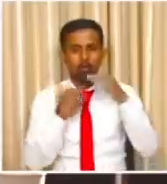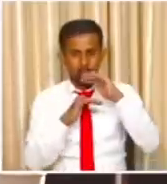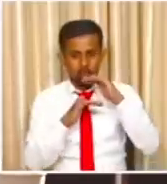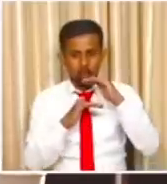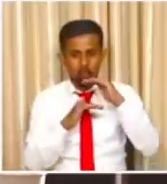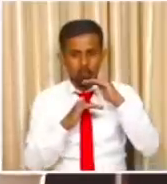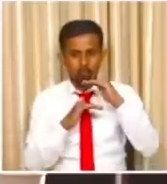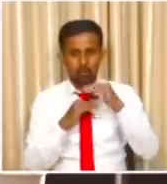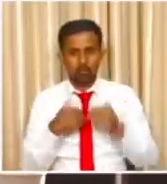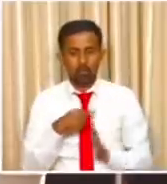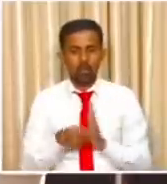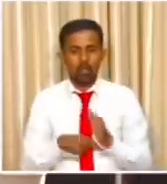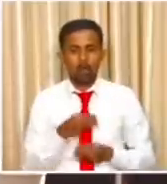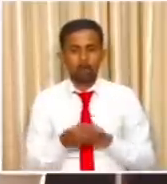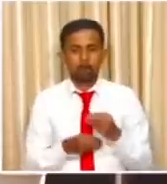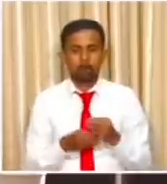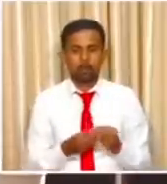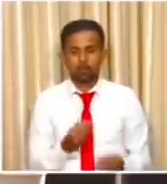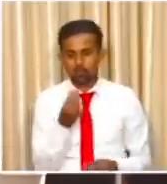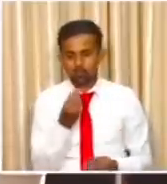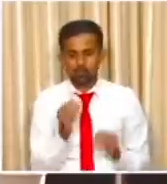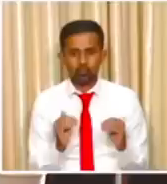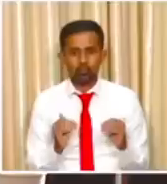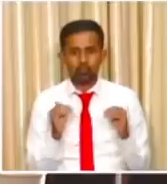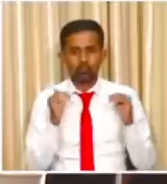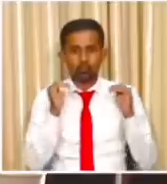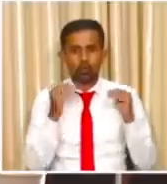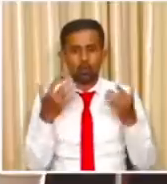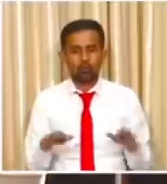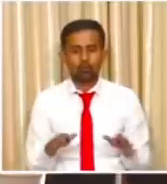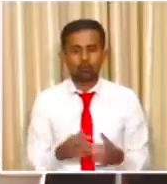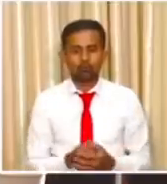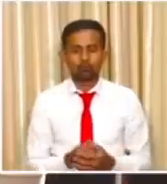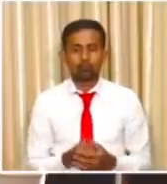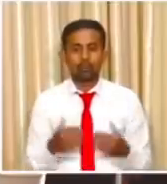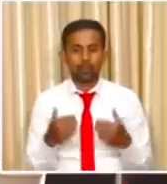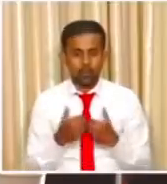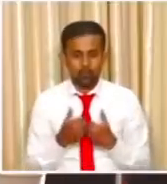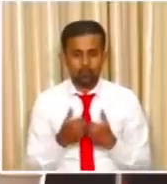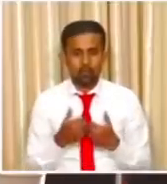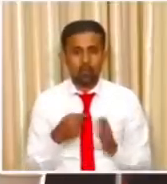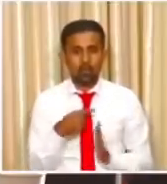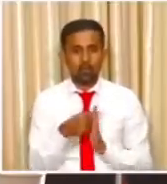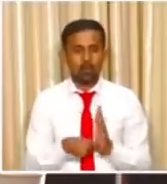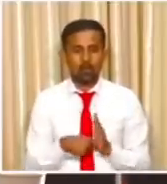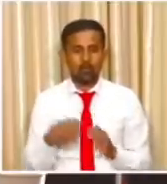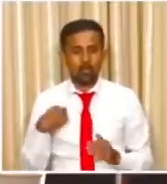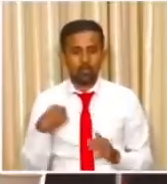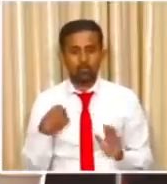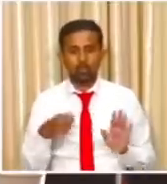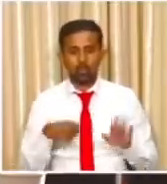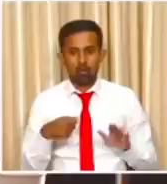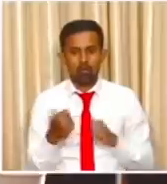කොටගෙන අපේ දේශීය කර්මාන්තයේ යම් වර්ධනයක් අත්පත් වුණා කියලා. විශේෂයෙන්ම අපේ දේශීය ඇඳුම්